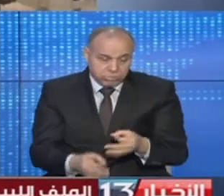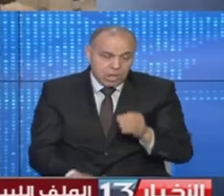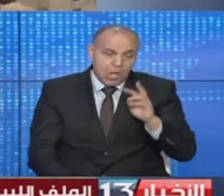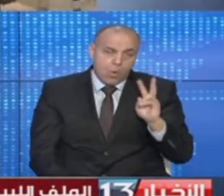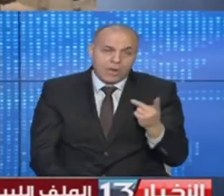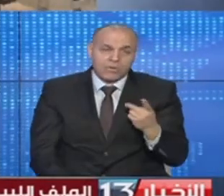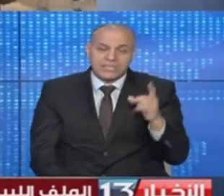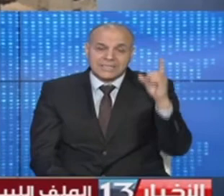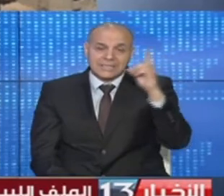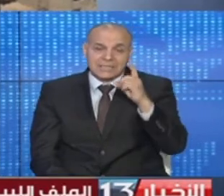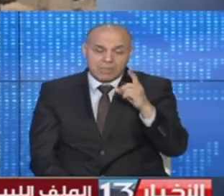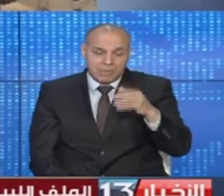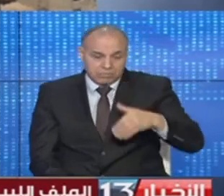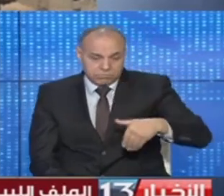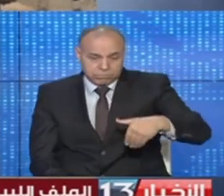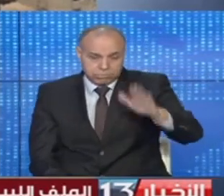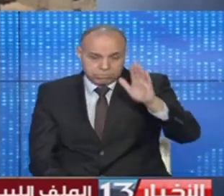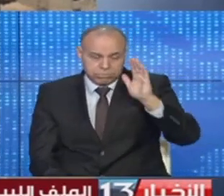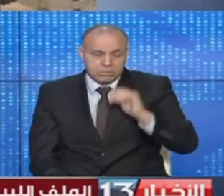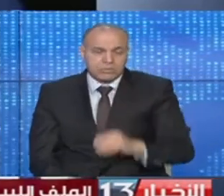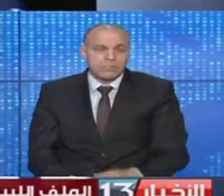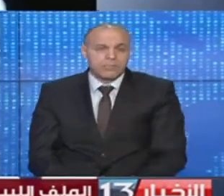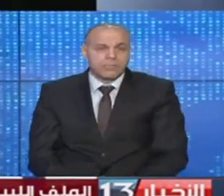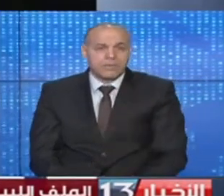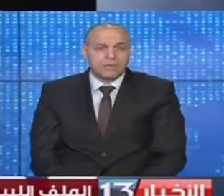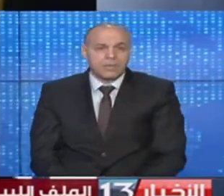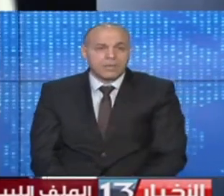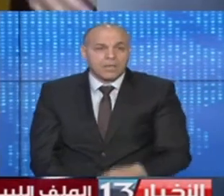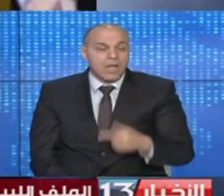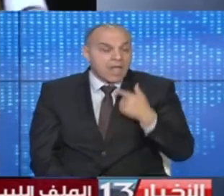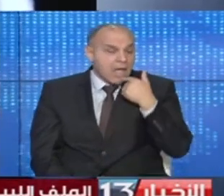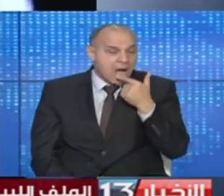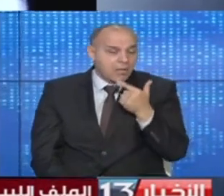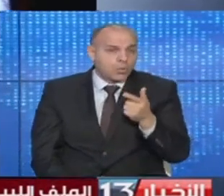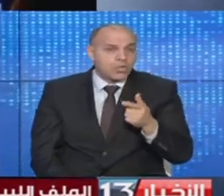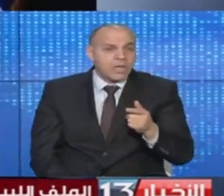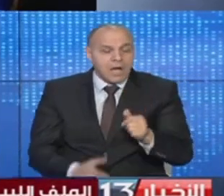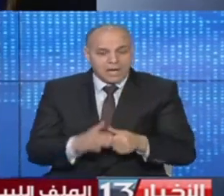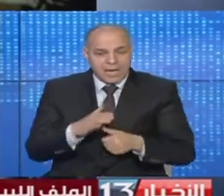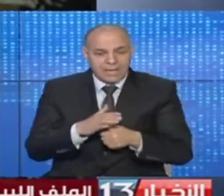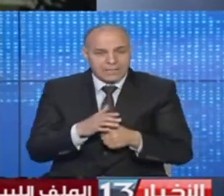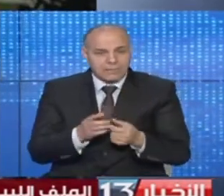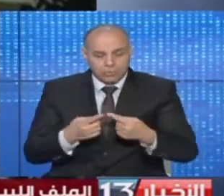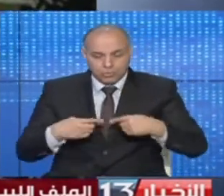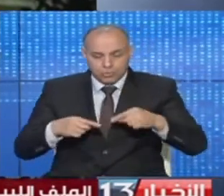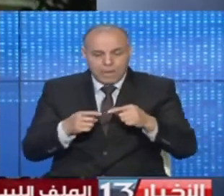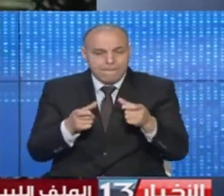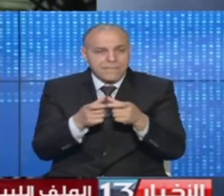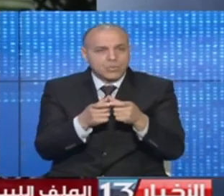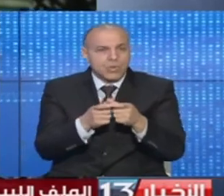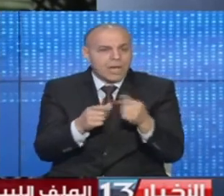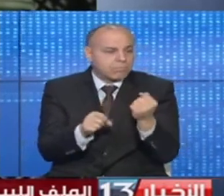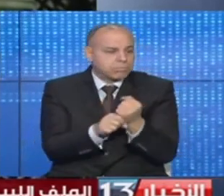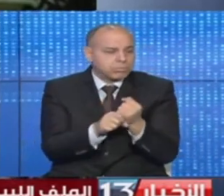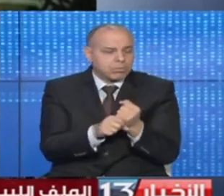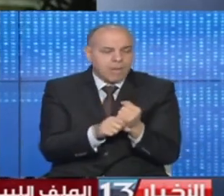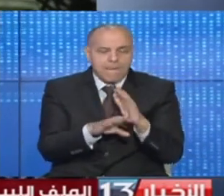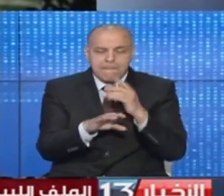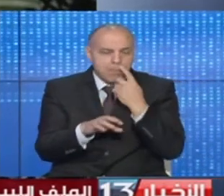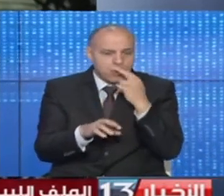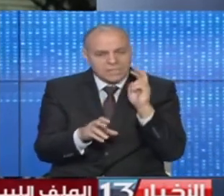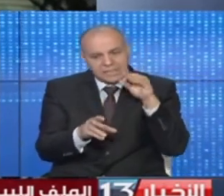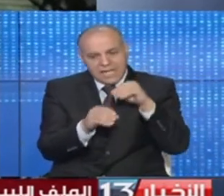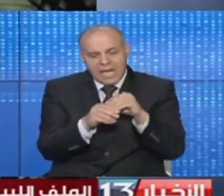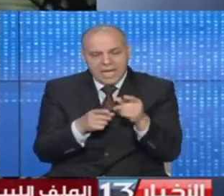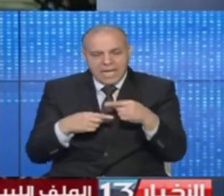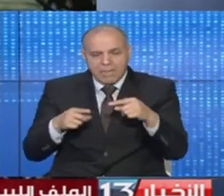للحادي والعشرين من ديسمبر من هذا العام. في الأثناء عقدت الرئاسة المشتركة لمجموعة العمل الأمنية المعنية